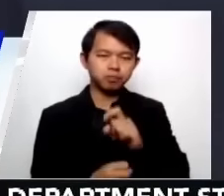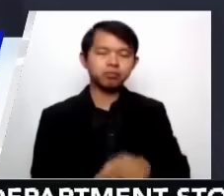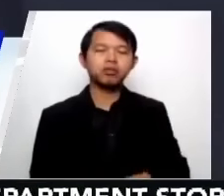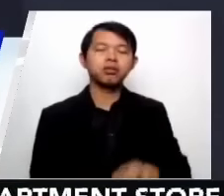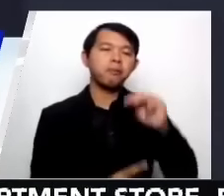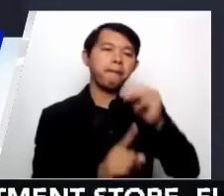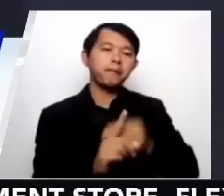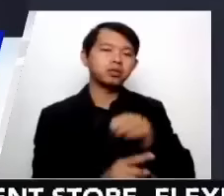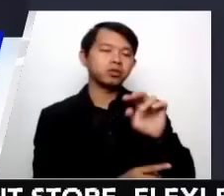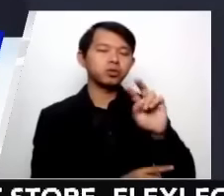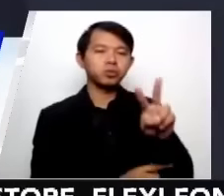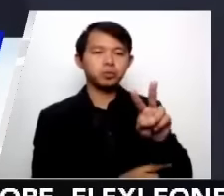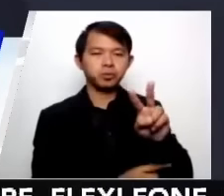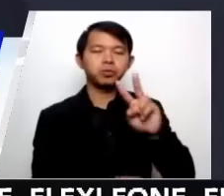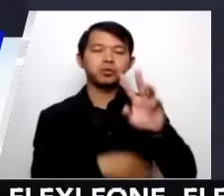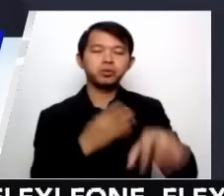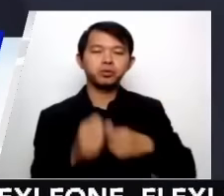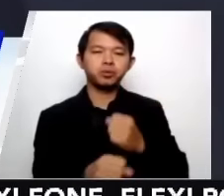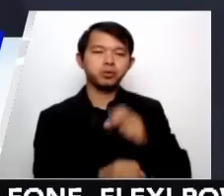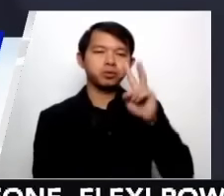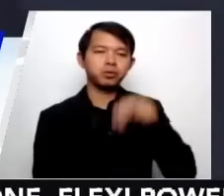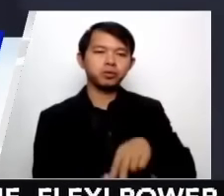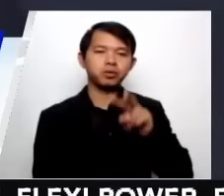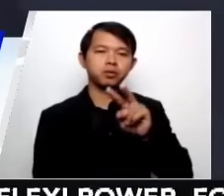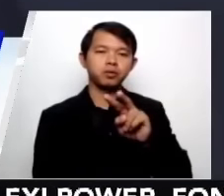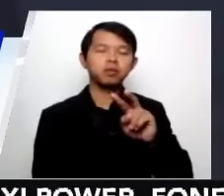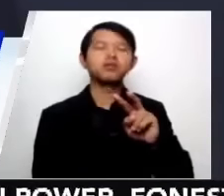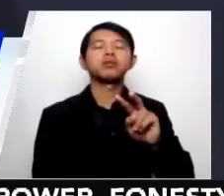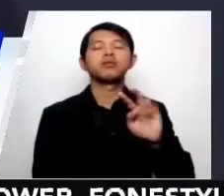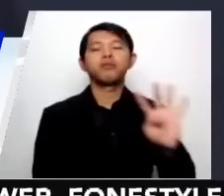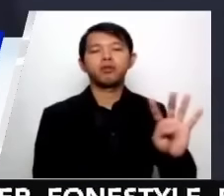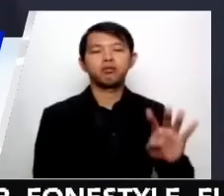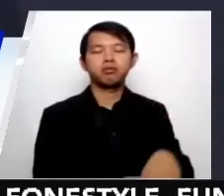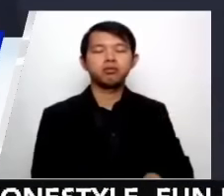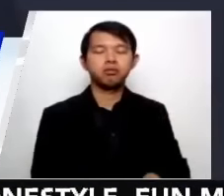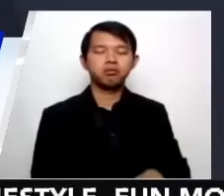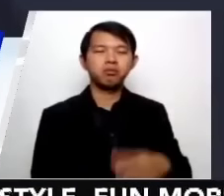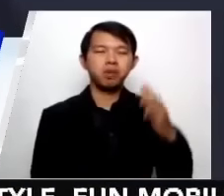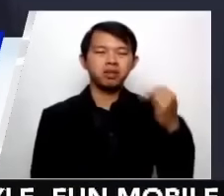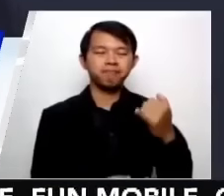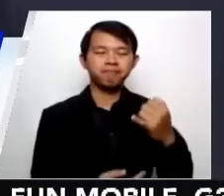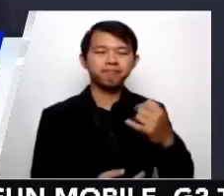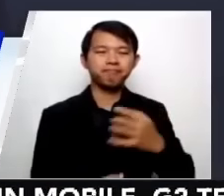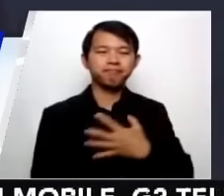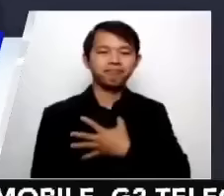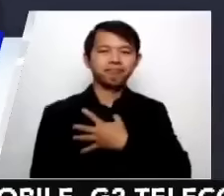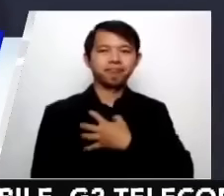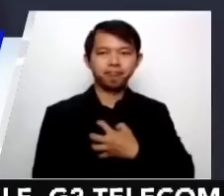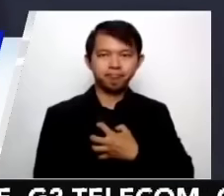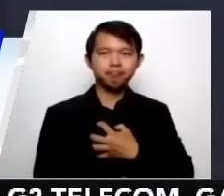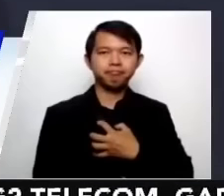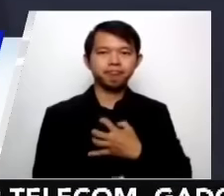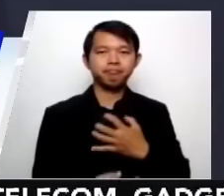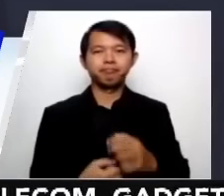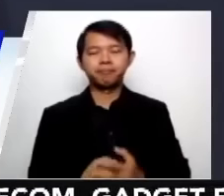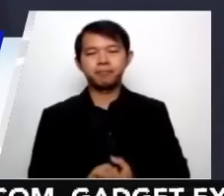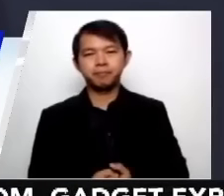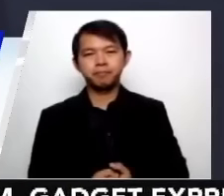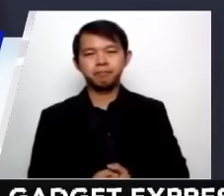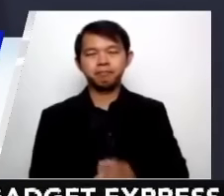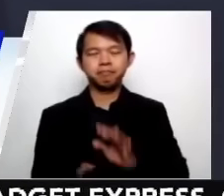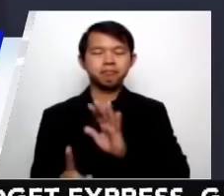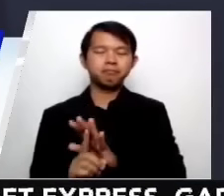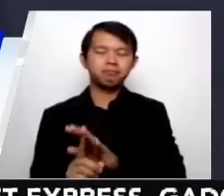2024, due to a myocardial infarction or a heart attack. Her life itself was